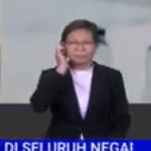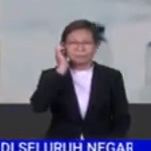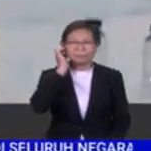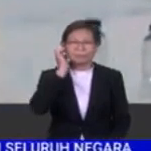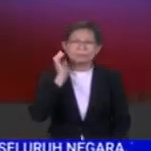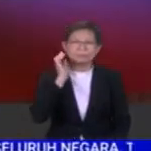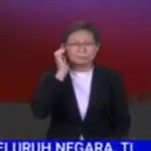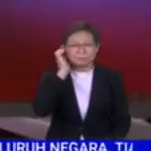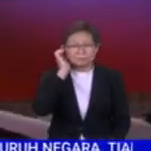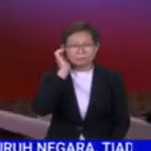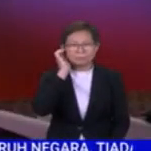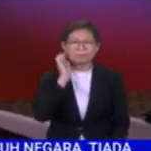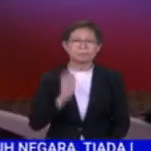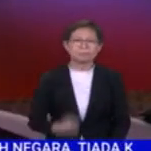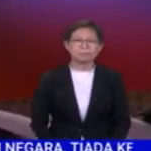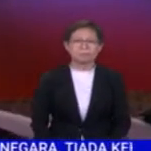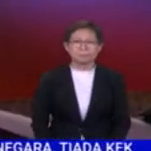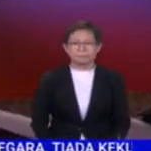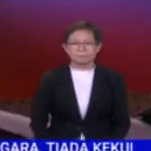connectivity.